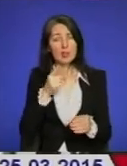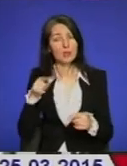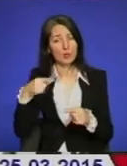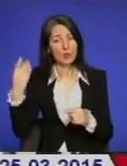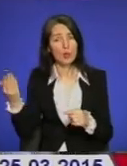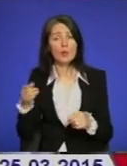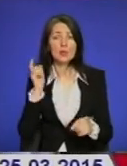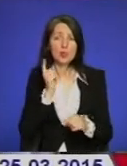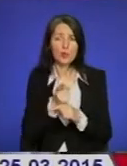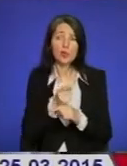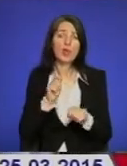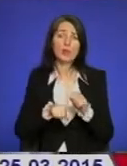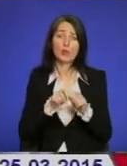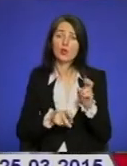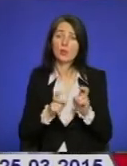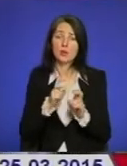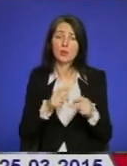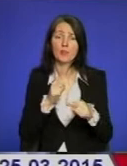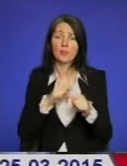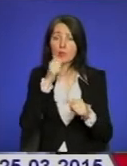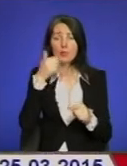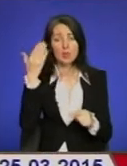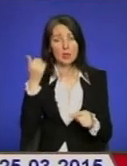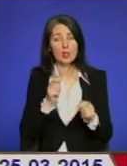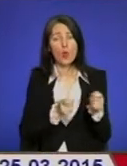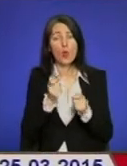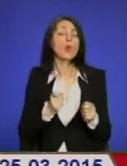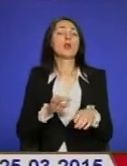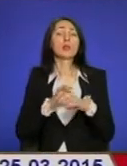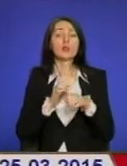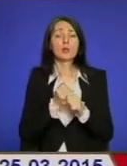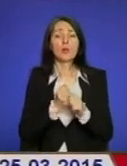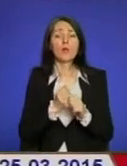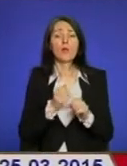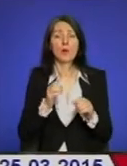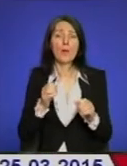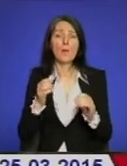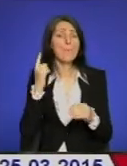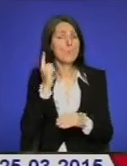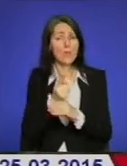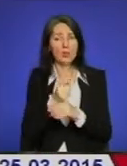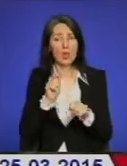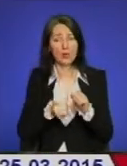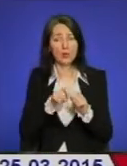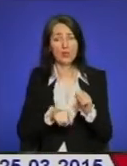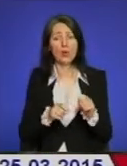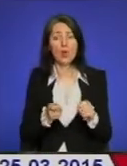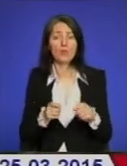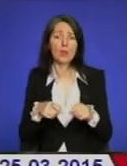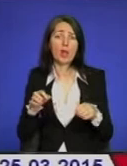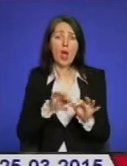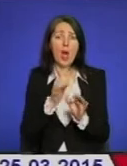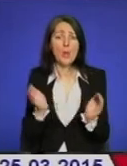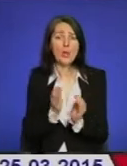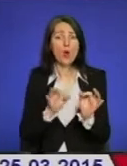оплати підприємців півроку тому уряд ввів мораторій на перевірки малого та середнього бізнесу запроваджений державою мораторій на